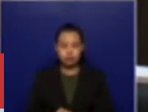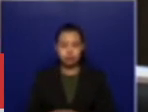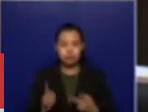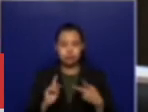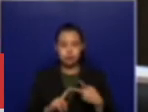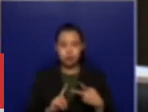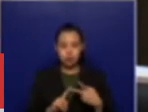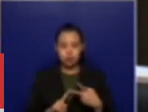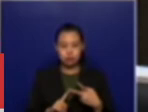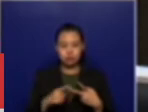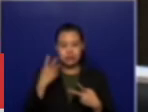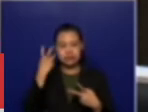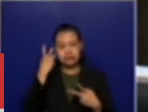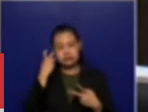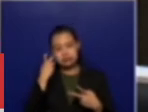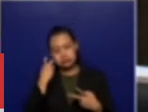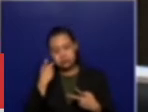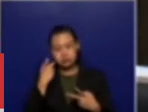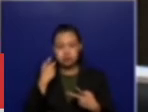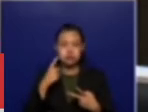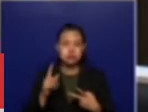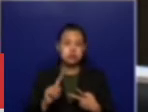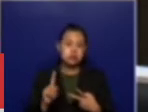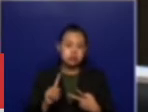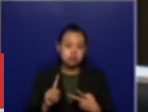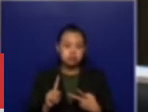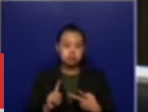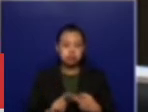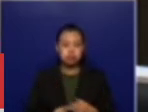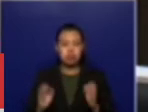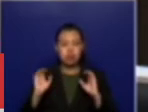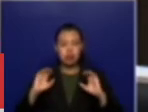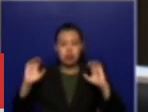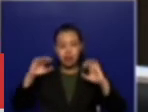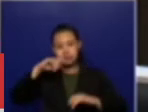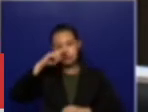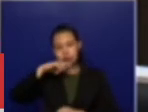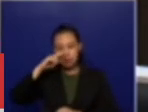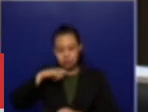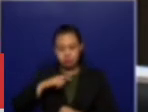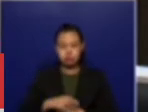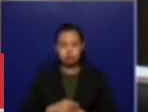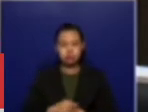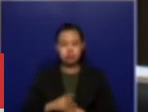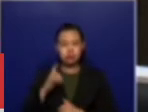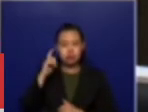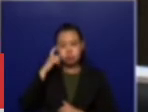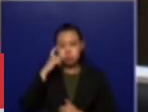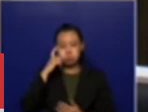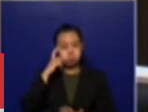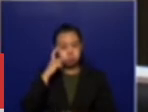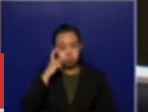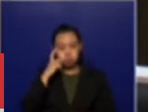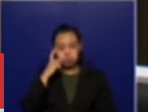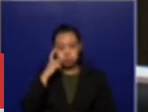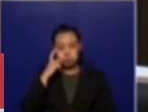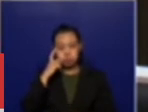กว่าเรื่องแรกก็คือรัฐบาลไทยครับยังไม่ได้ตระหนักถึงเรื่องของ